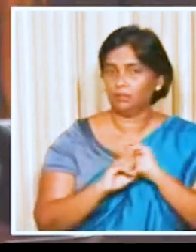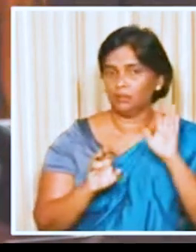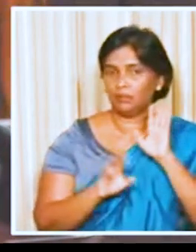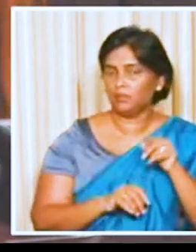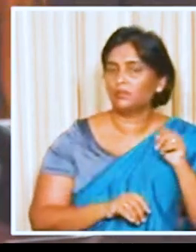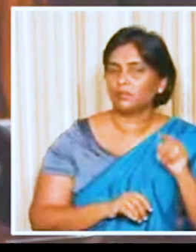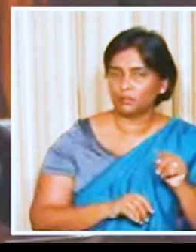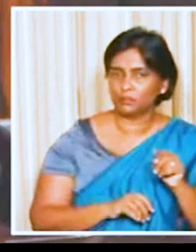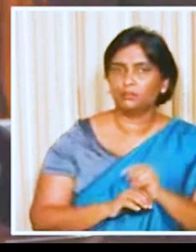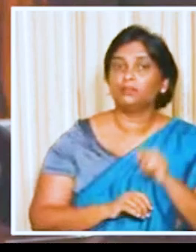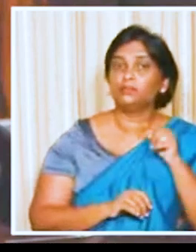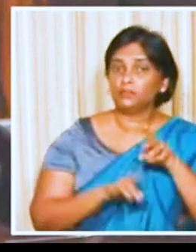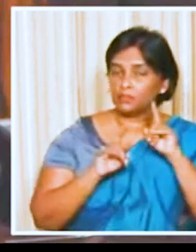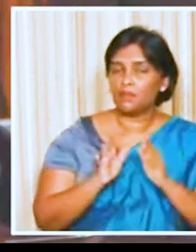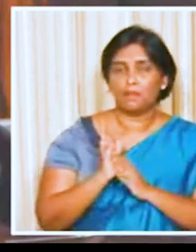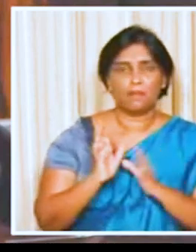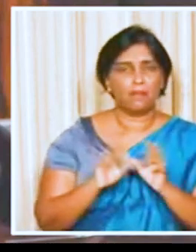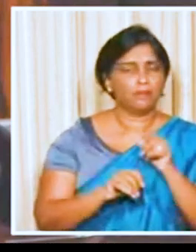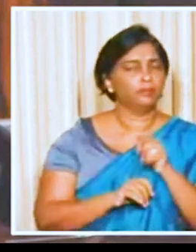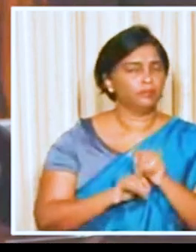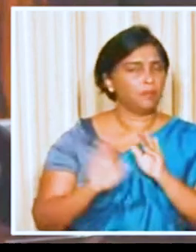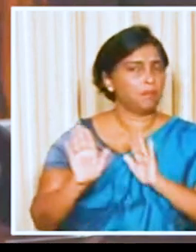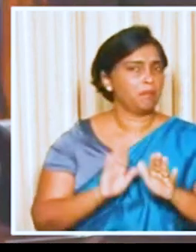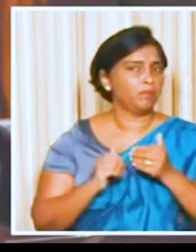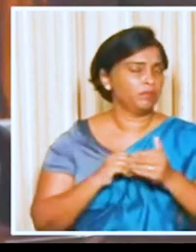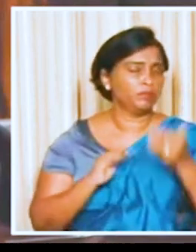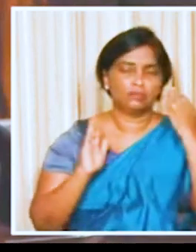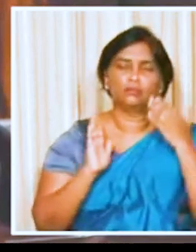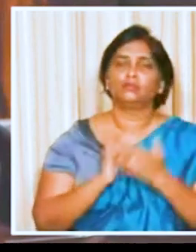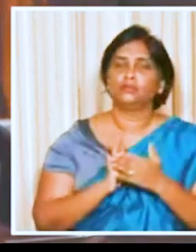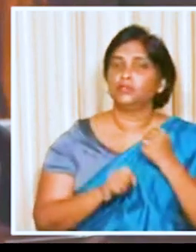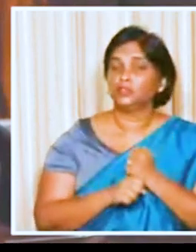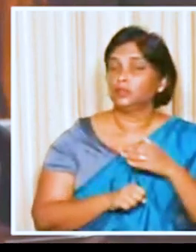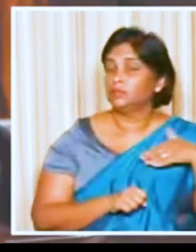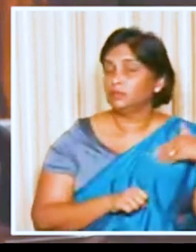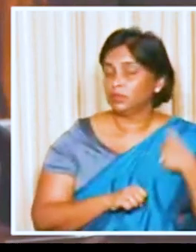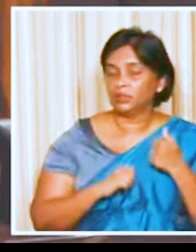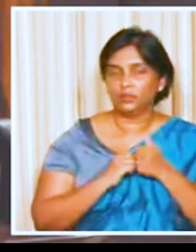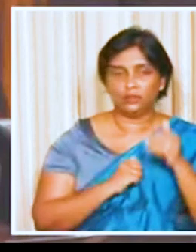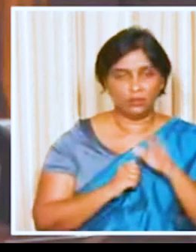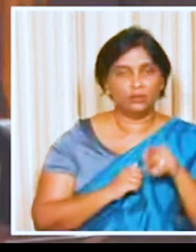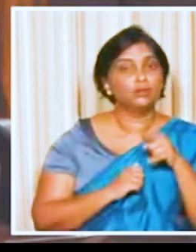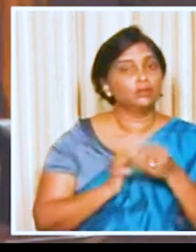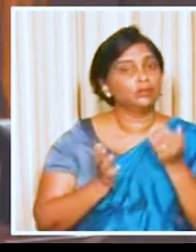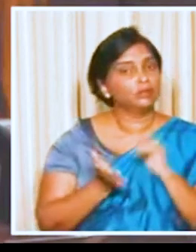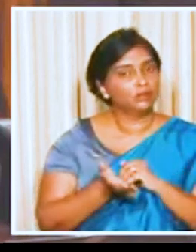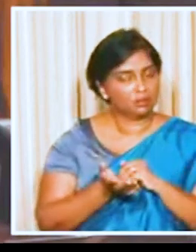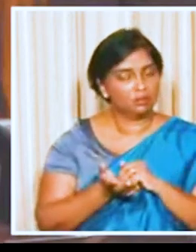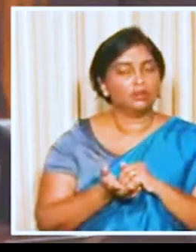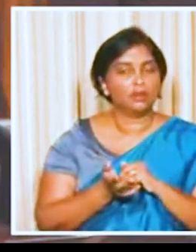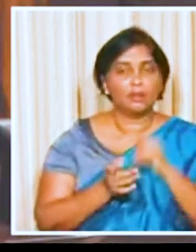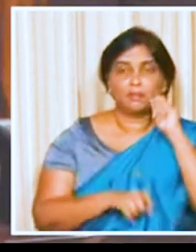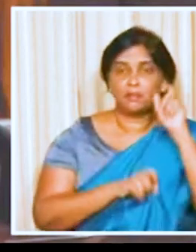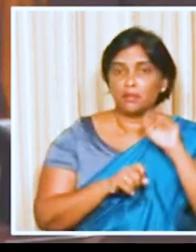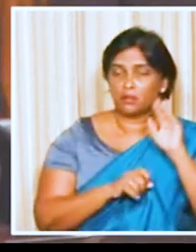ஊடகத்தை அடக்குவது தான் ஒரு வழி என்று இந்த அரசாங்கம் நினைக்குமா இருந்தால் நான் நினைக்கின்றேன் இன்னும் மக்களுடைய புரட்சிகள் இன்னும் மக்களுடைய கொந்தளிப்புகள் இன்னும் அதிகரிக்கும்